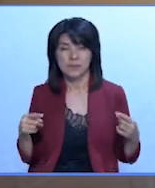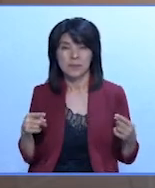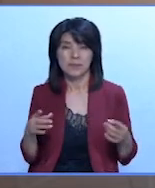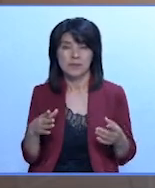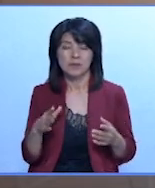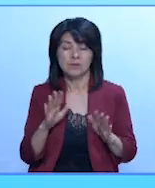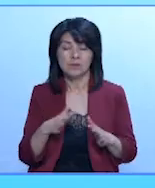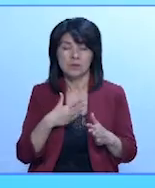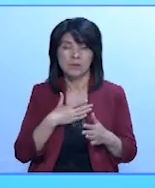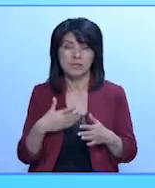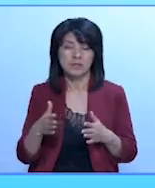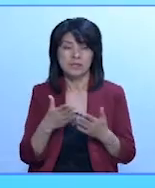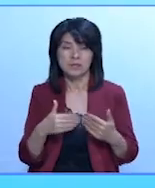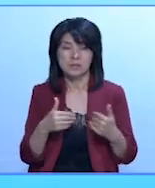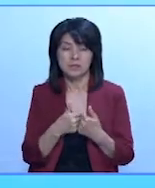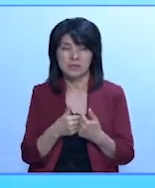Біздің отбасымыздан үш адам